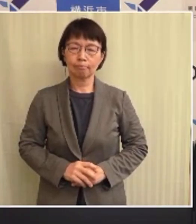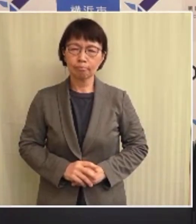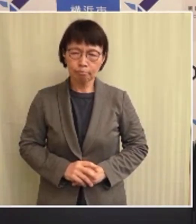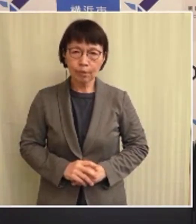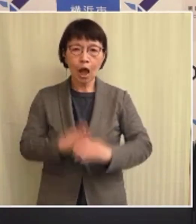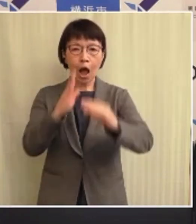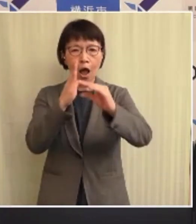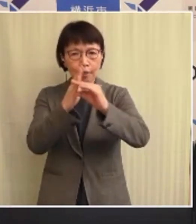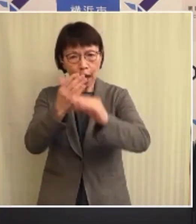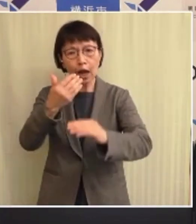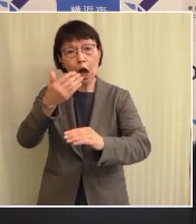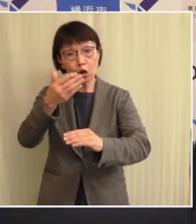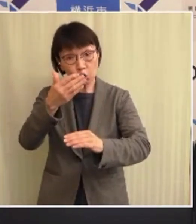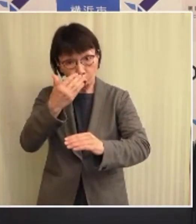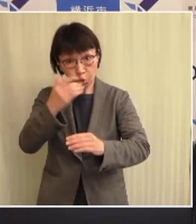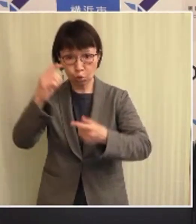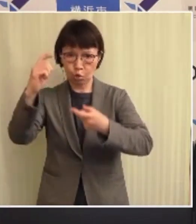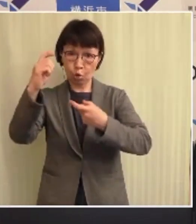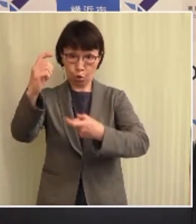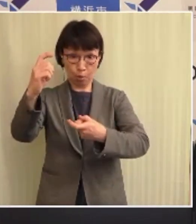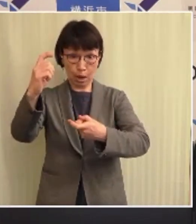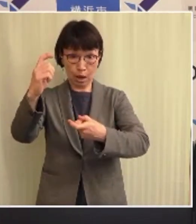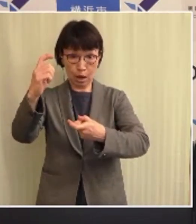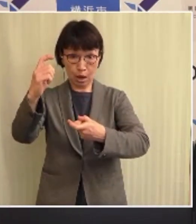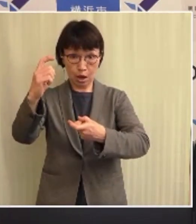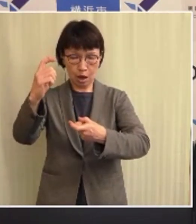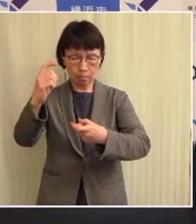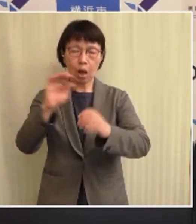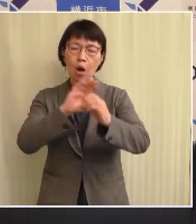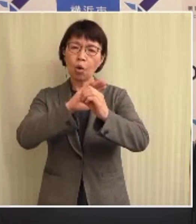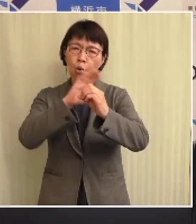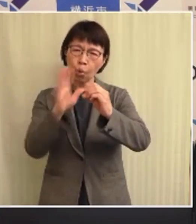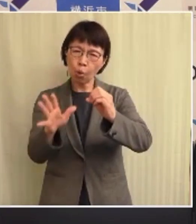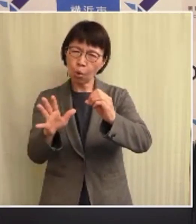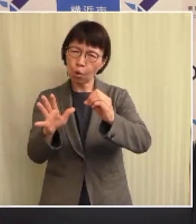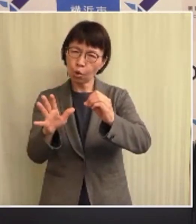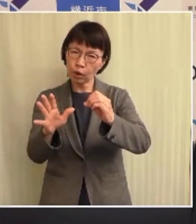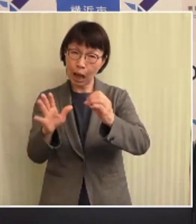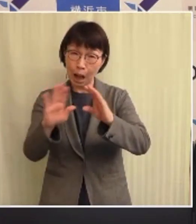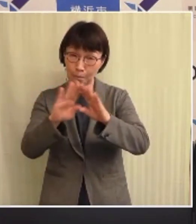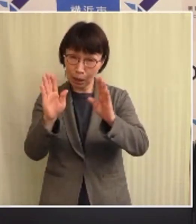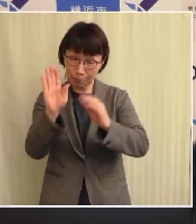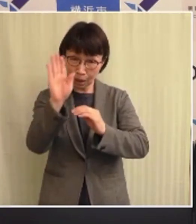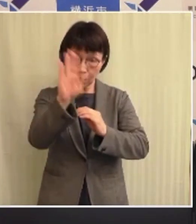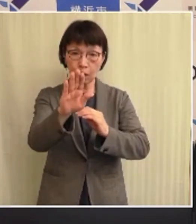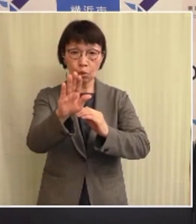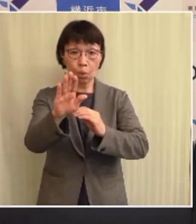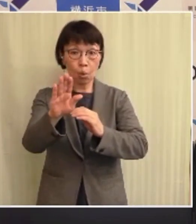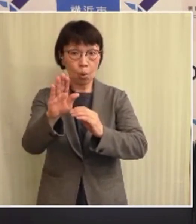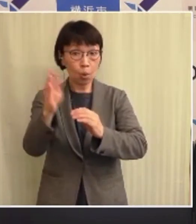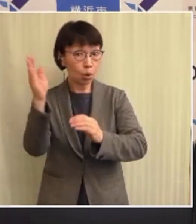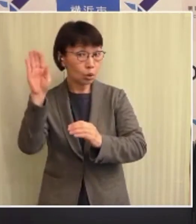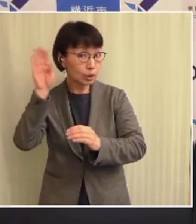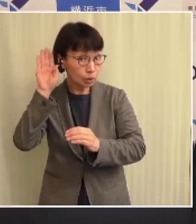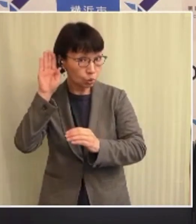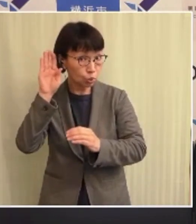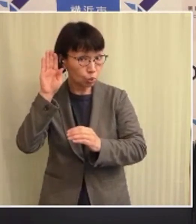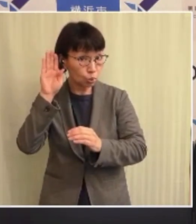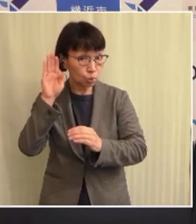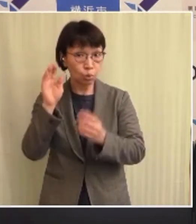中食っていう言葉がコロナ以降聞くようになってきてます。外